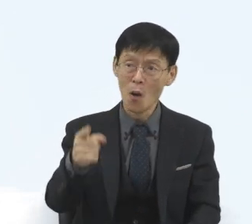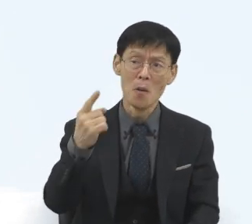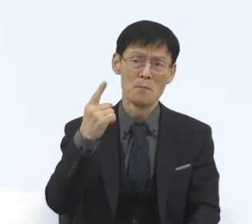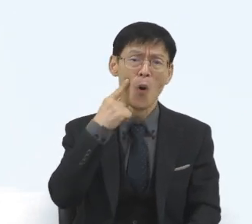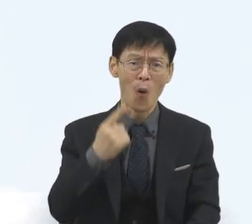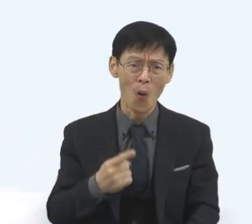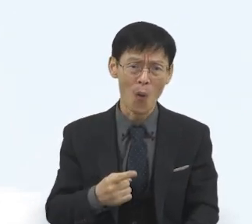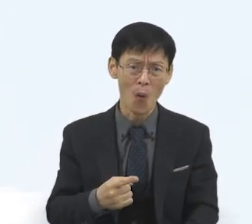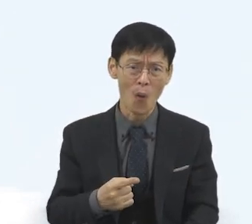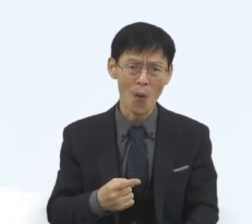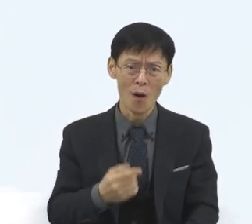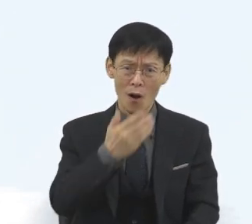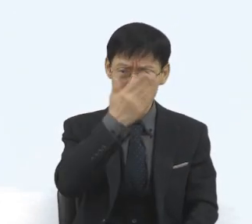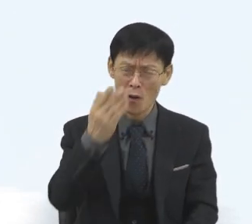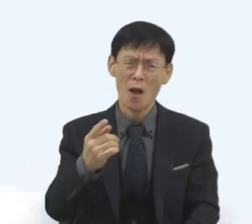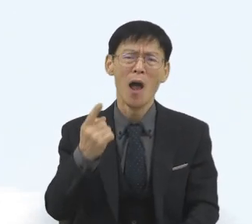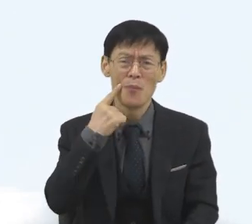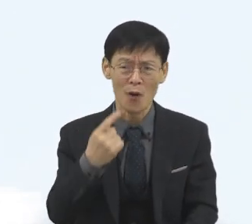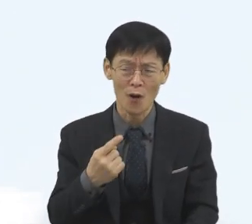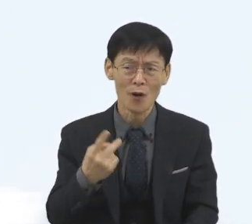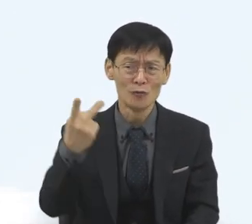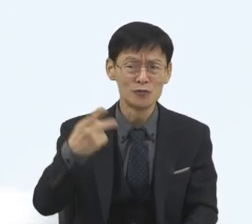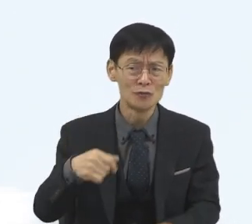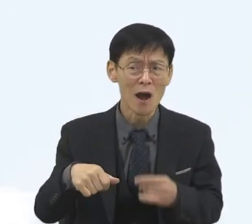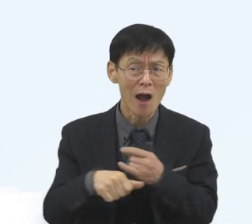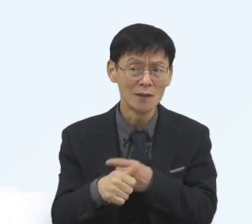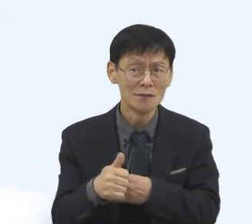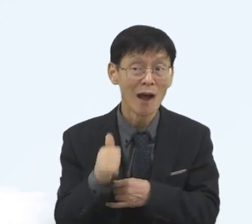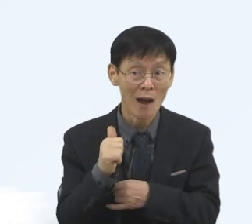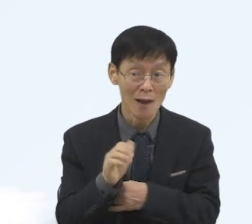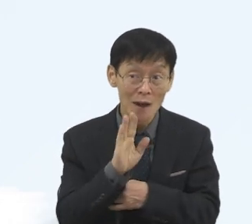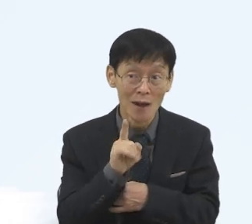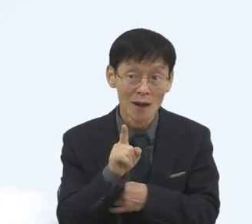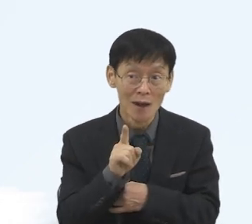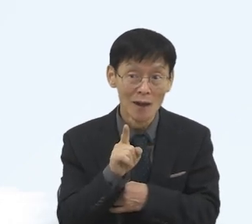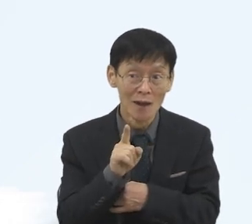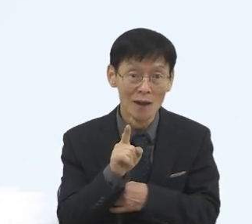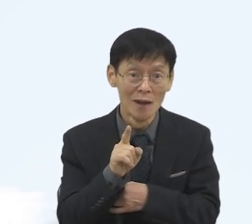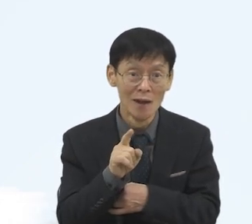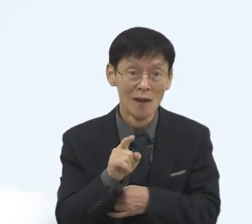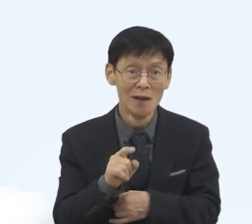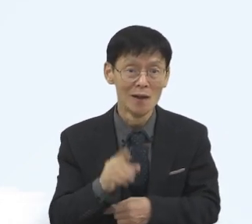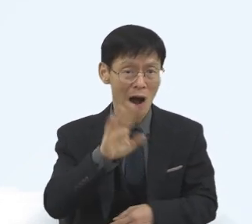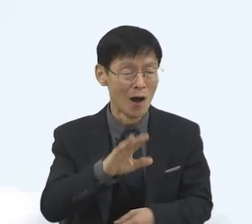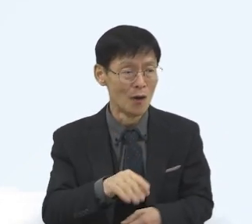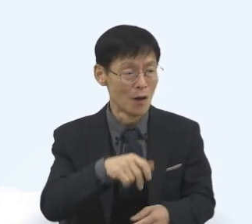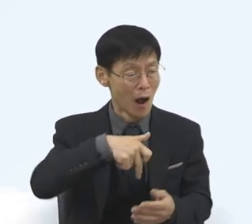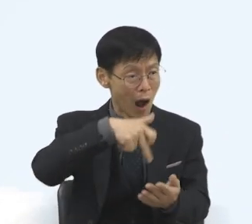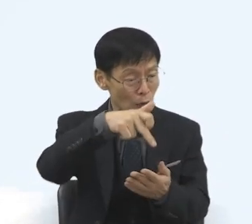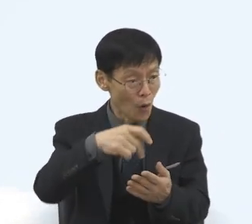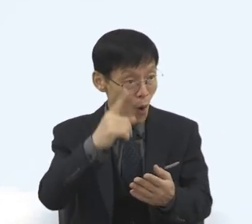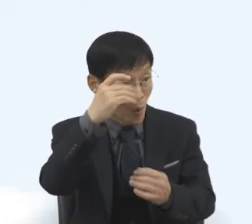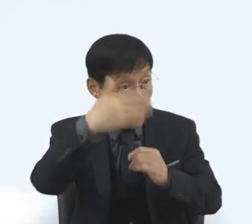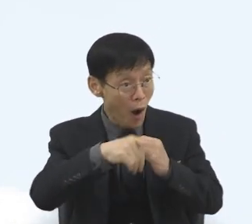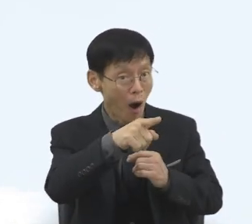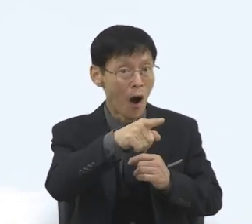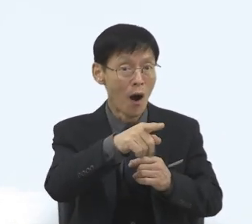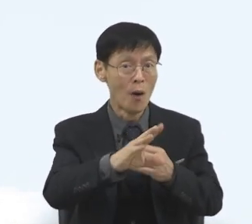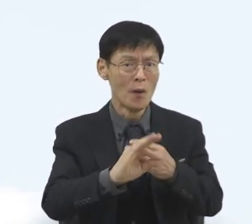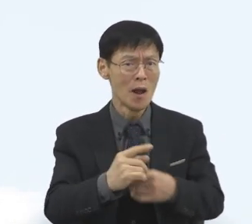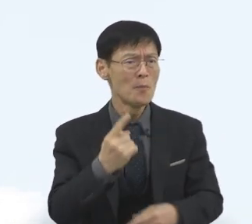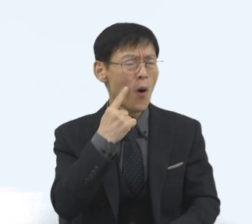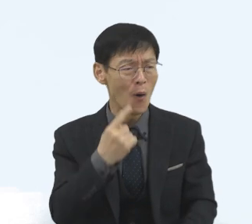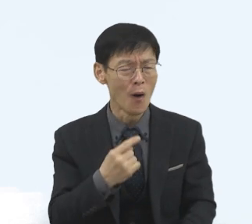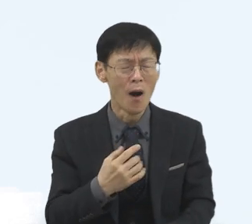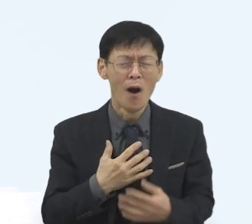이주임, 정말 예쁘다. 요즘 젊은 애들은 정말 예뻐. 우리 사귈까? 김대리, 카톡 프로필 사진